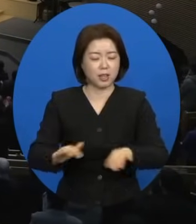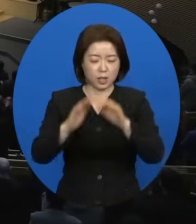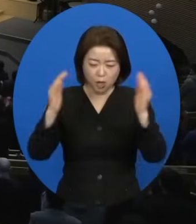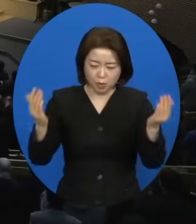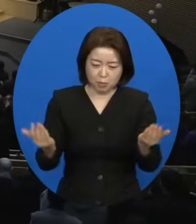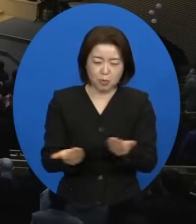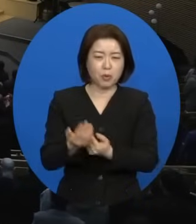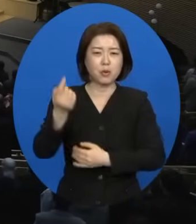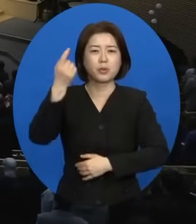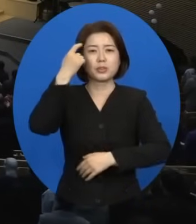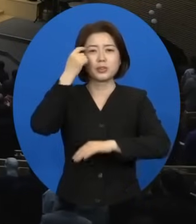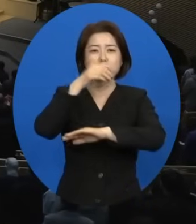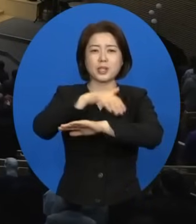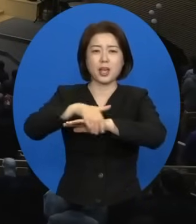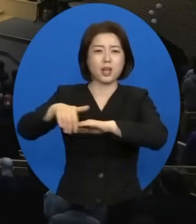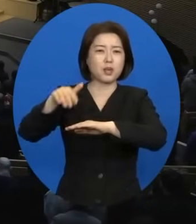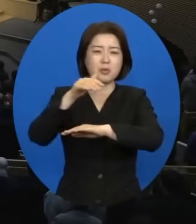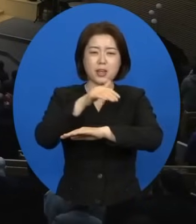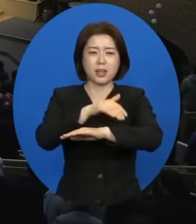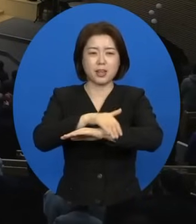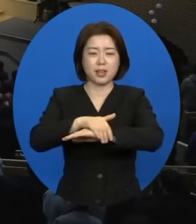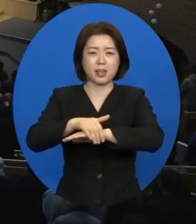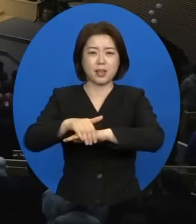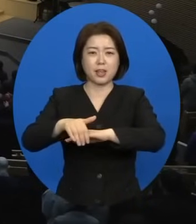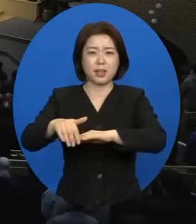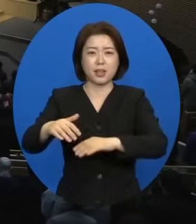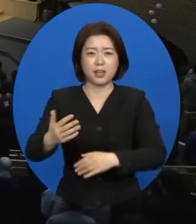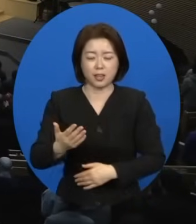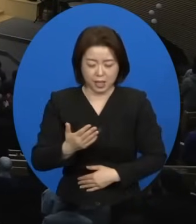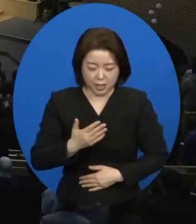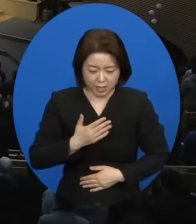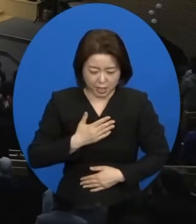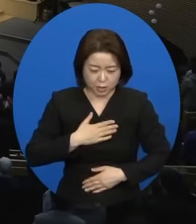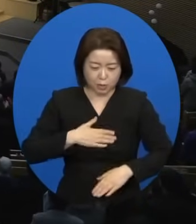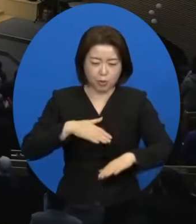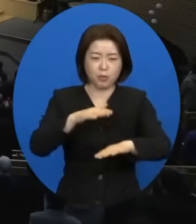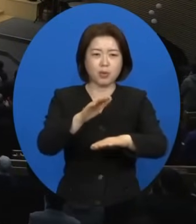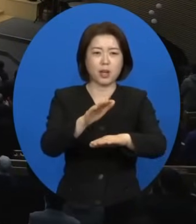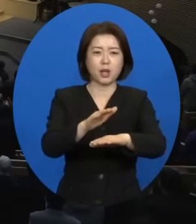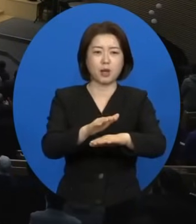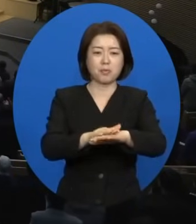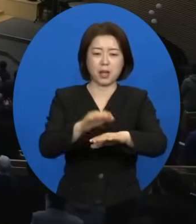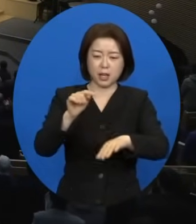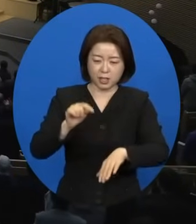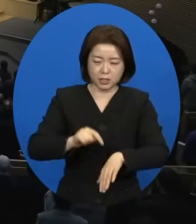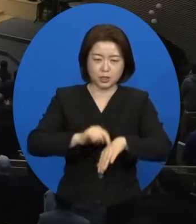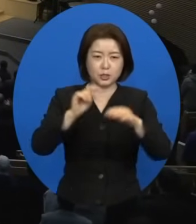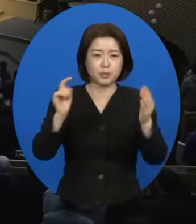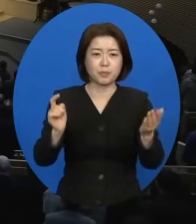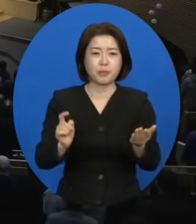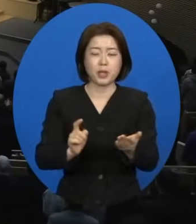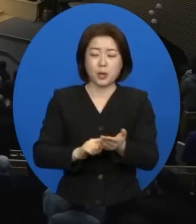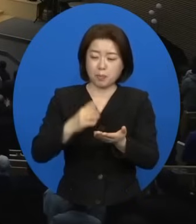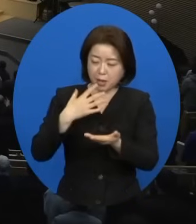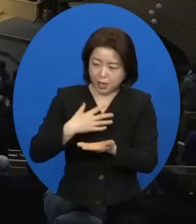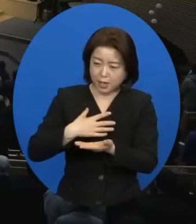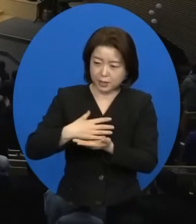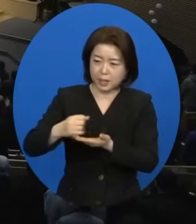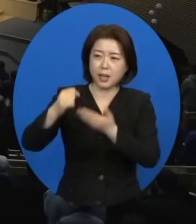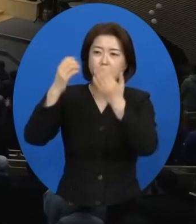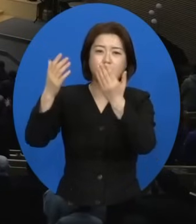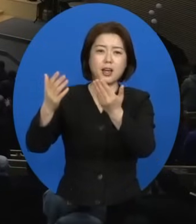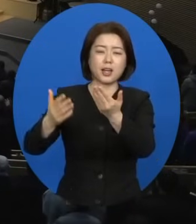소망 모든 계획 내 손과 마음